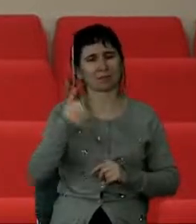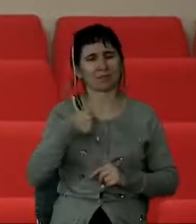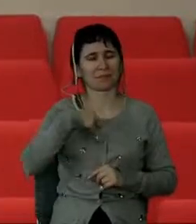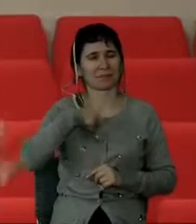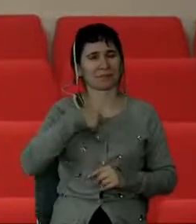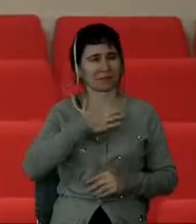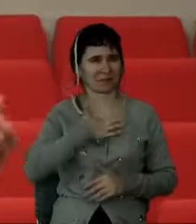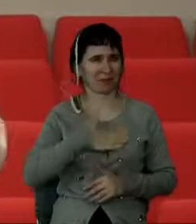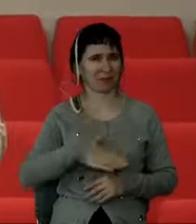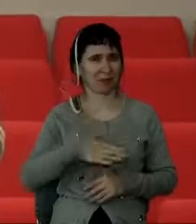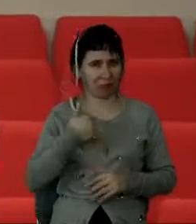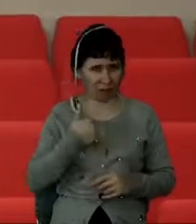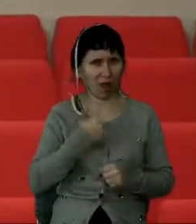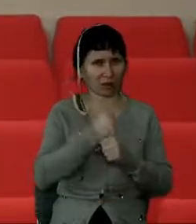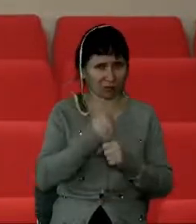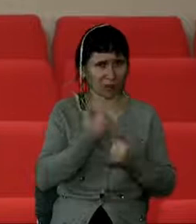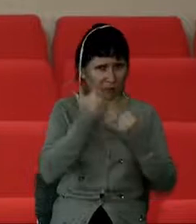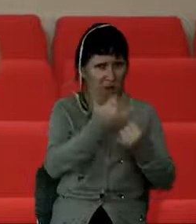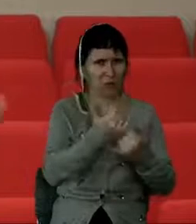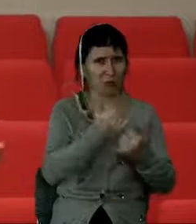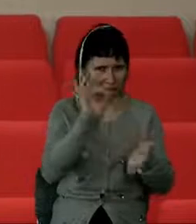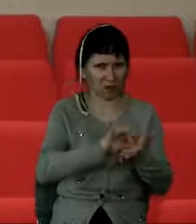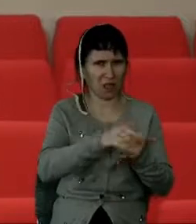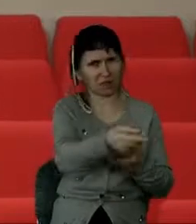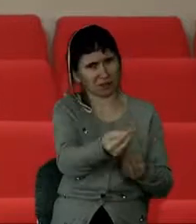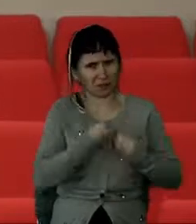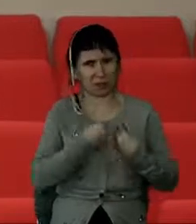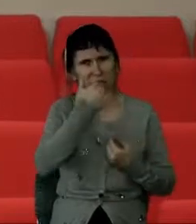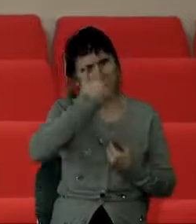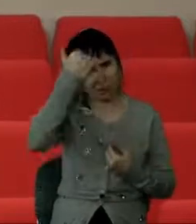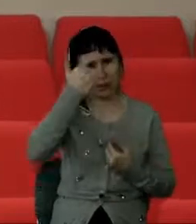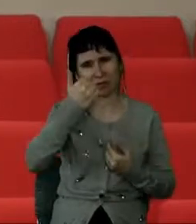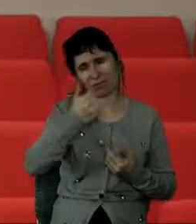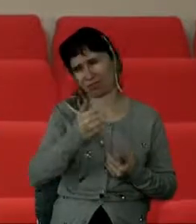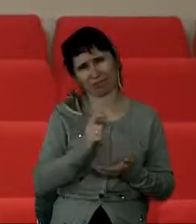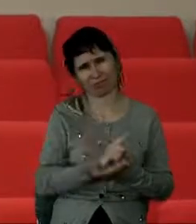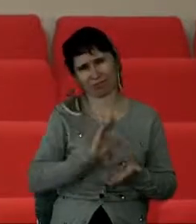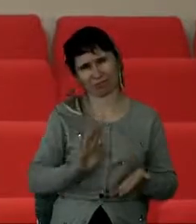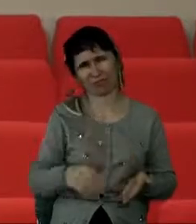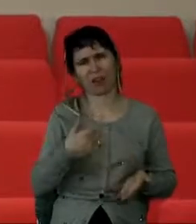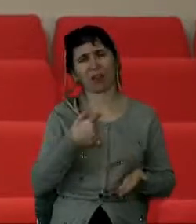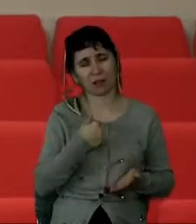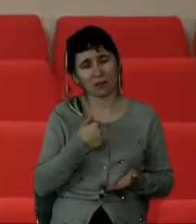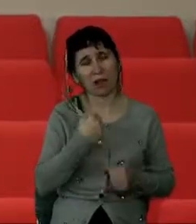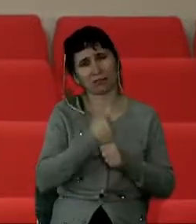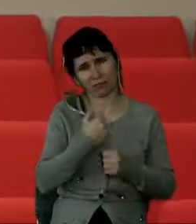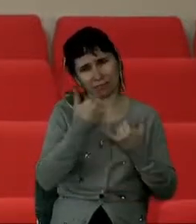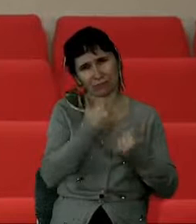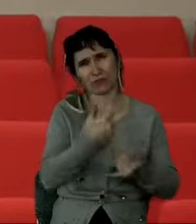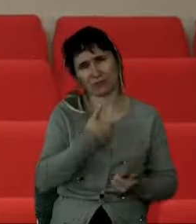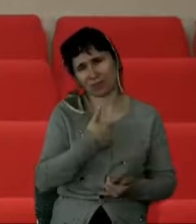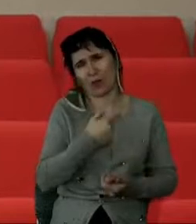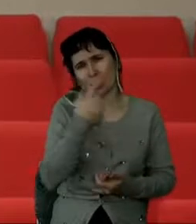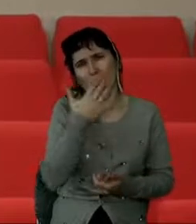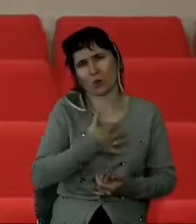щоб нас подякували, або нас якимось чином визначили, але ми це робимо, тому що любимо.